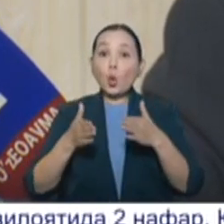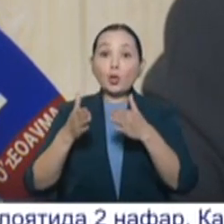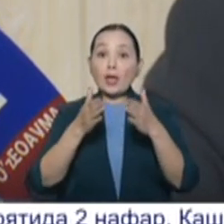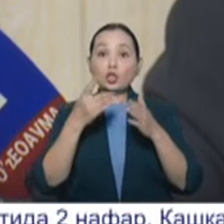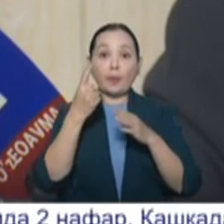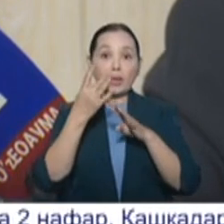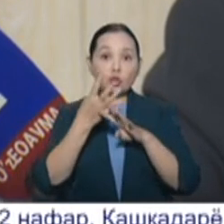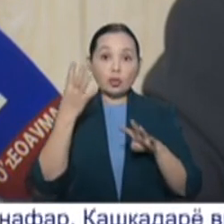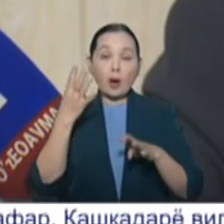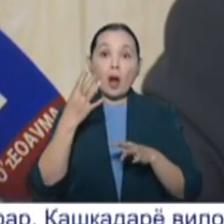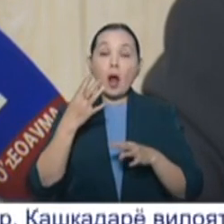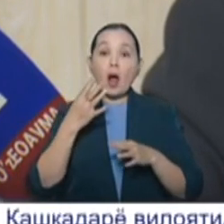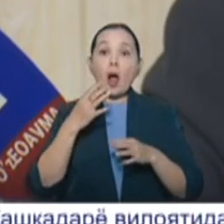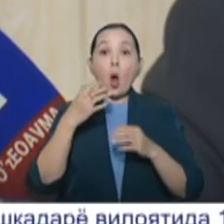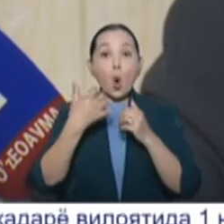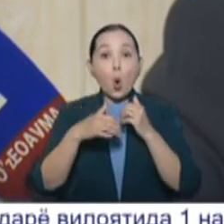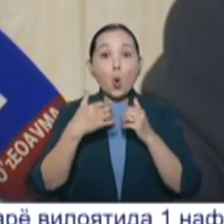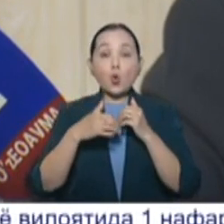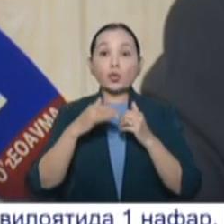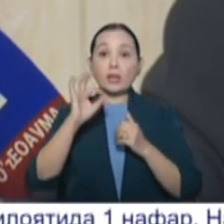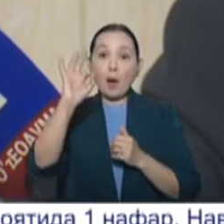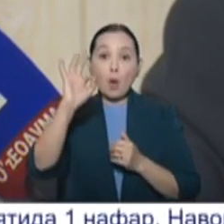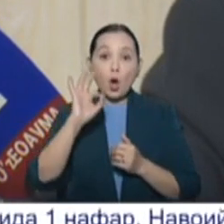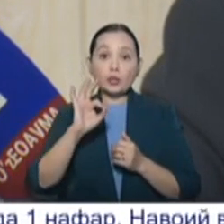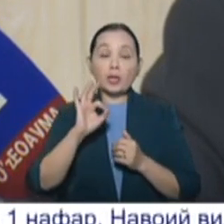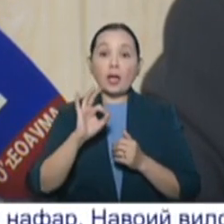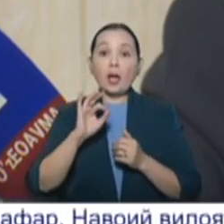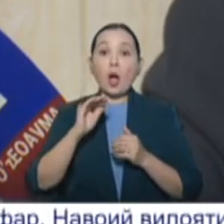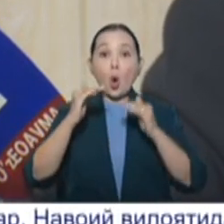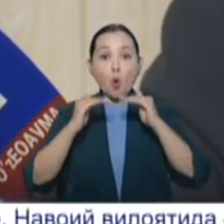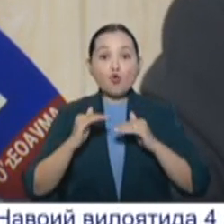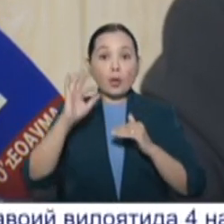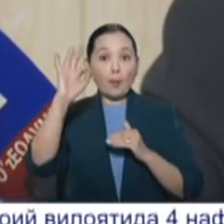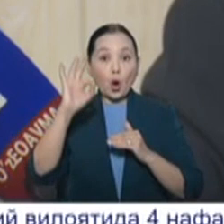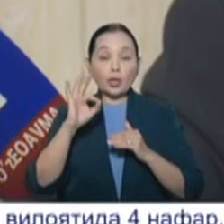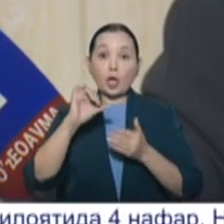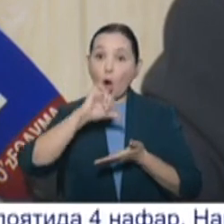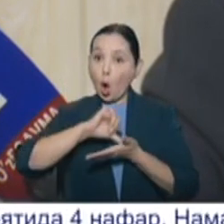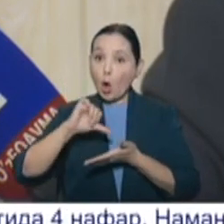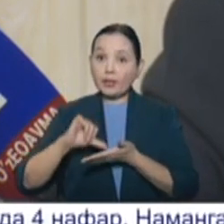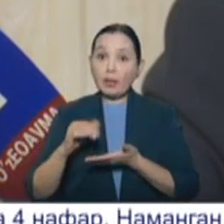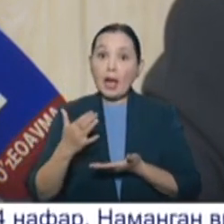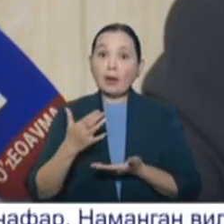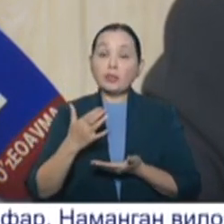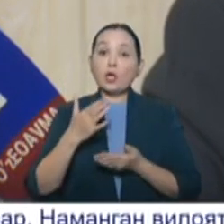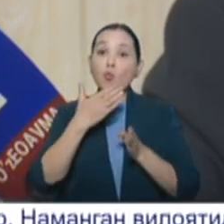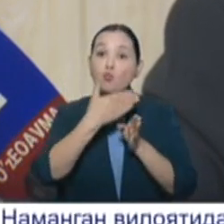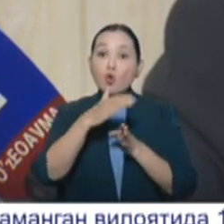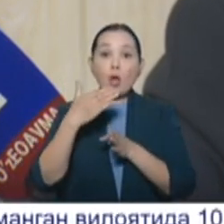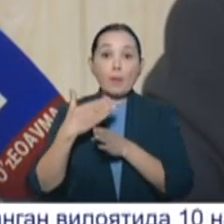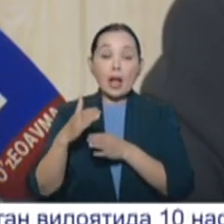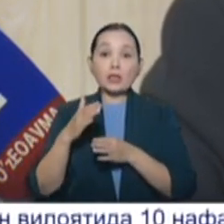navbatda o'rta pog'onadagi va quyi pog'onadagi o'zimizni xodimlarimizni